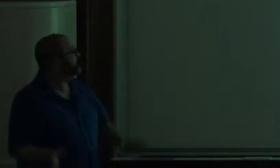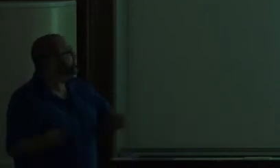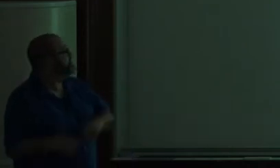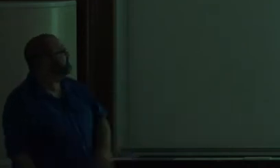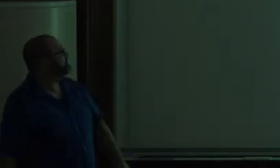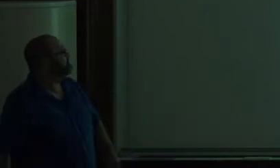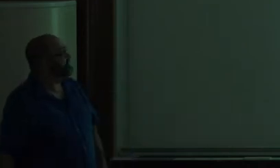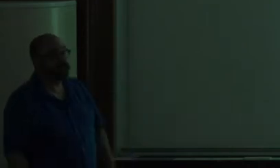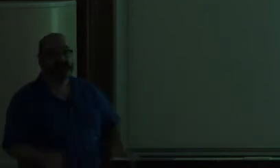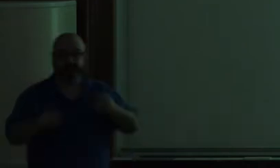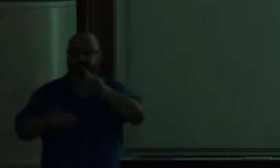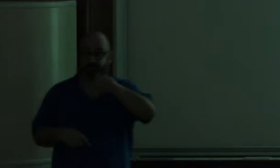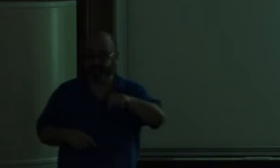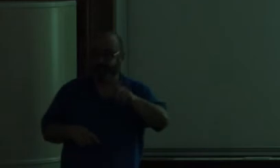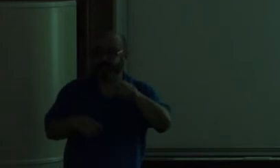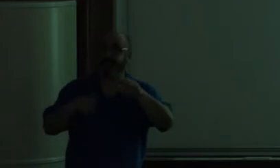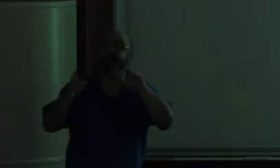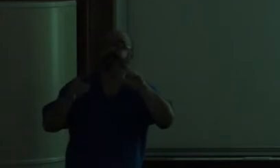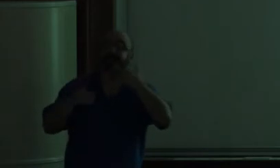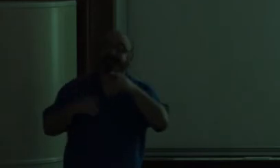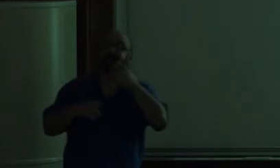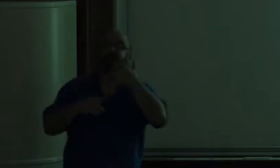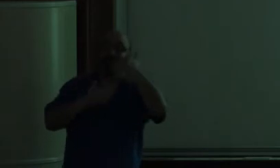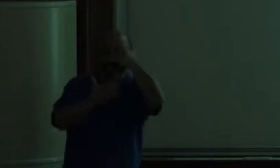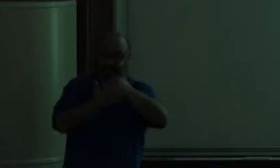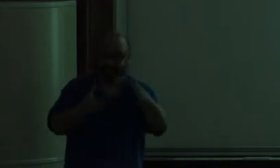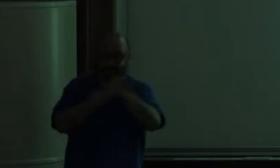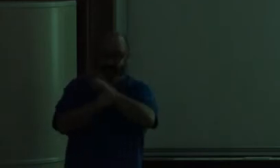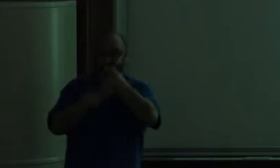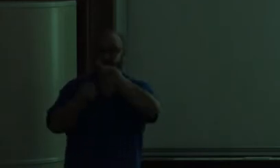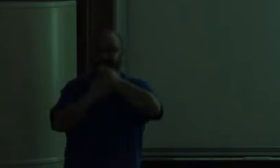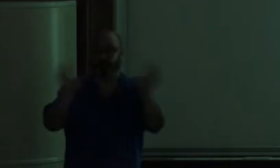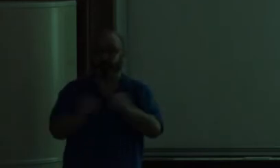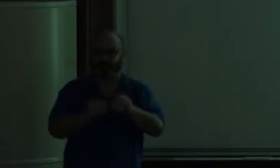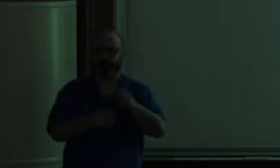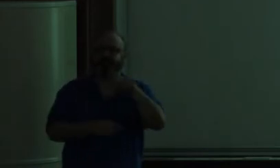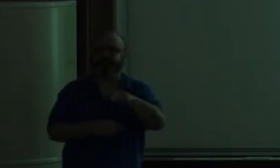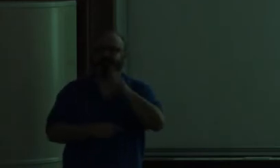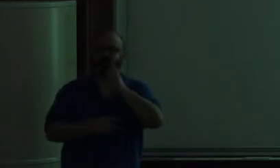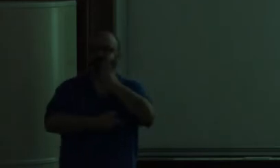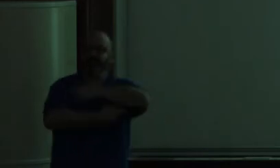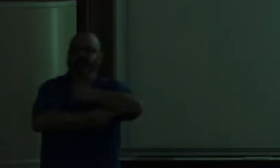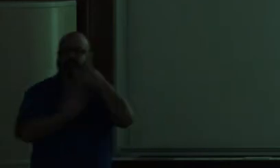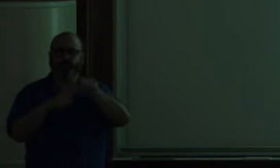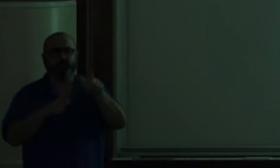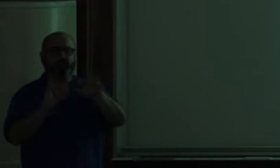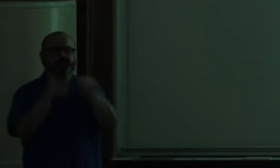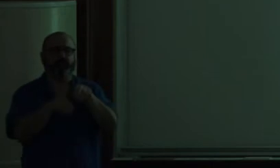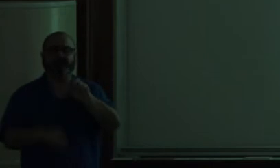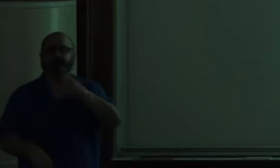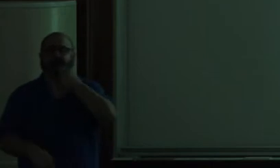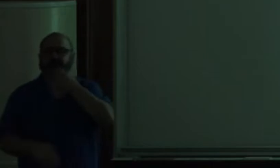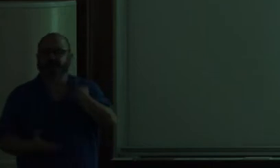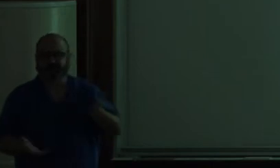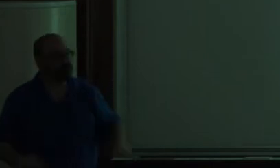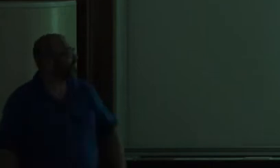lui passe une liste d'entiers, elle en fait la somme. Alors ça, c'est ce qu'on voit à peu près dans tous les tutos de Python. À un moment donné, on fait une petite somme avec une fonction.